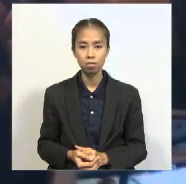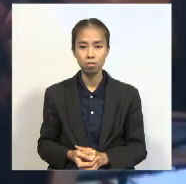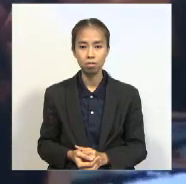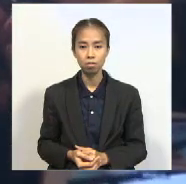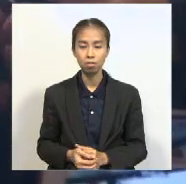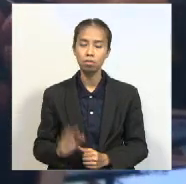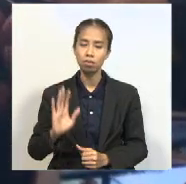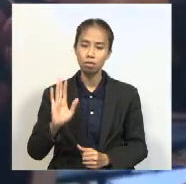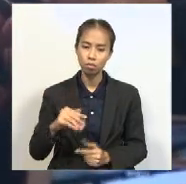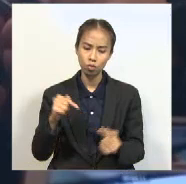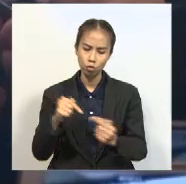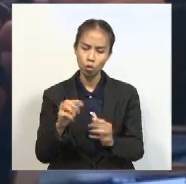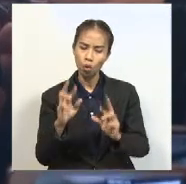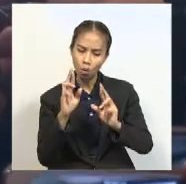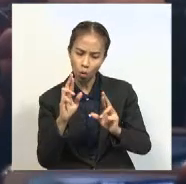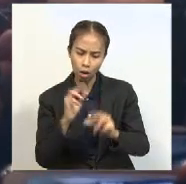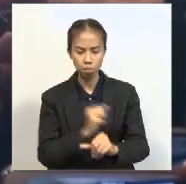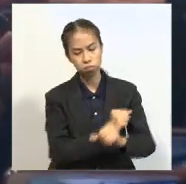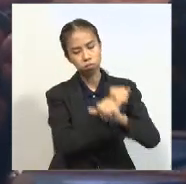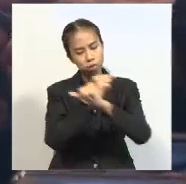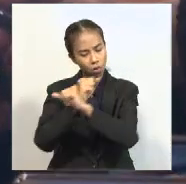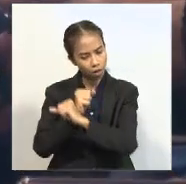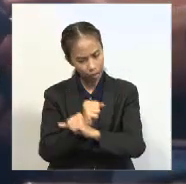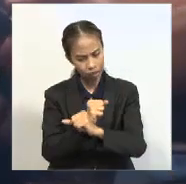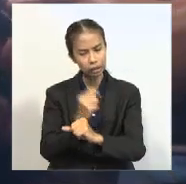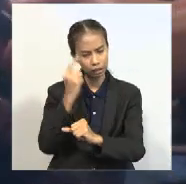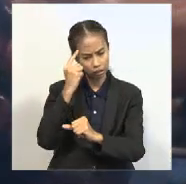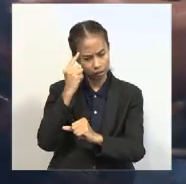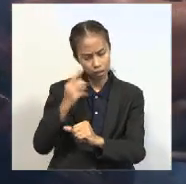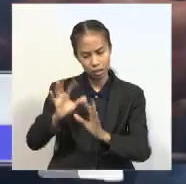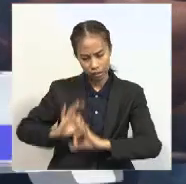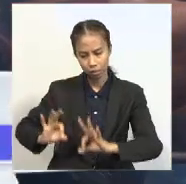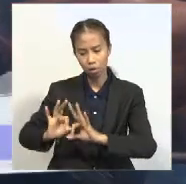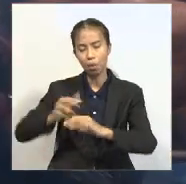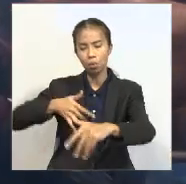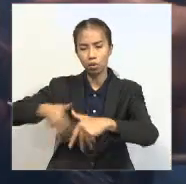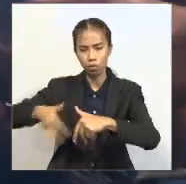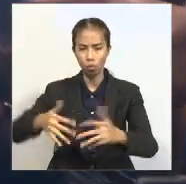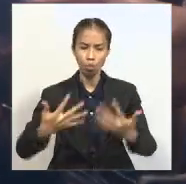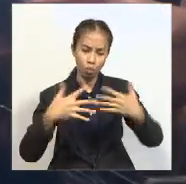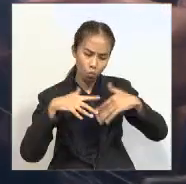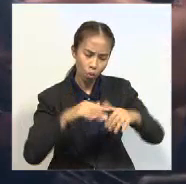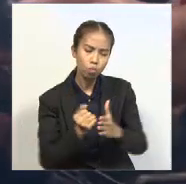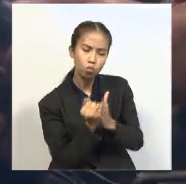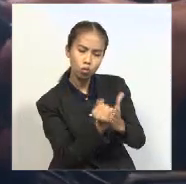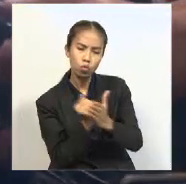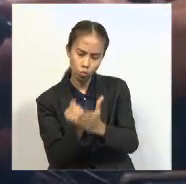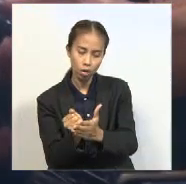ในเรื่องของการระวังป้องกันนี้ก็คงจะต้องให้ประชาชนมีเข้ามามีส่วนร่วมเยอะๆนะครับ